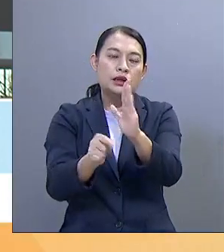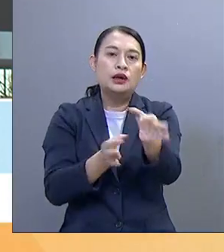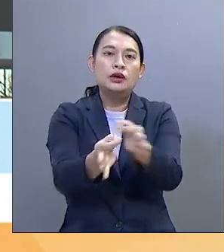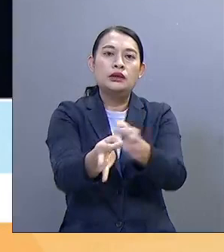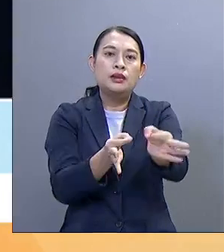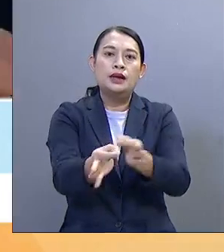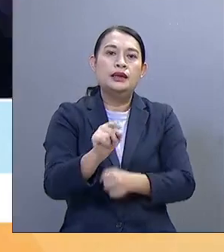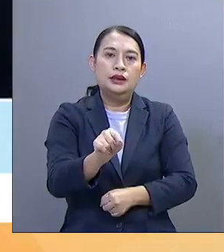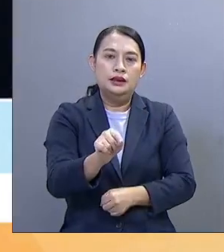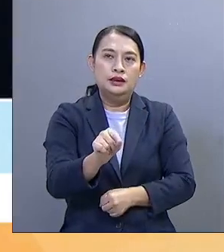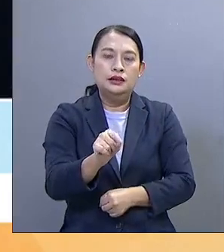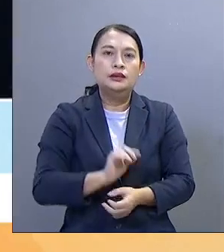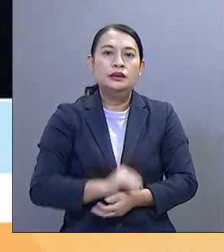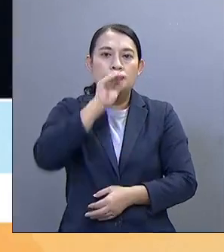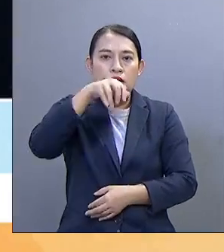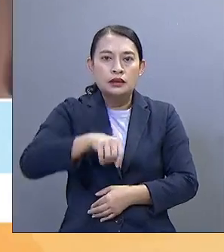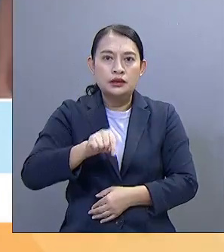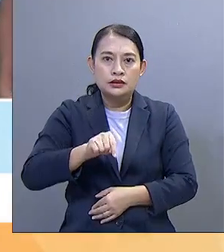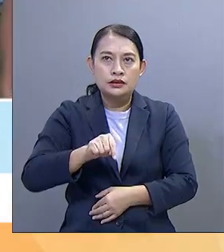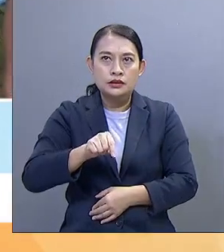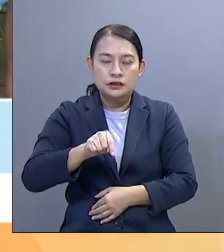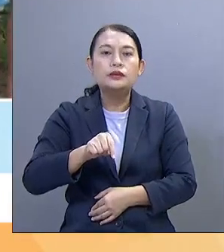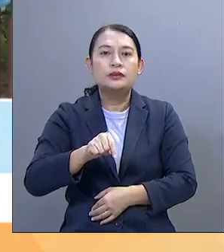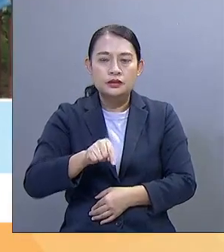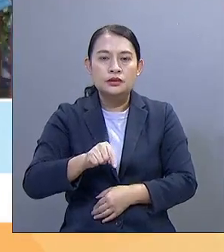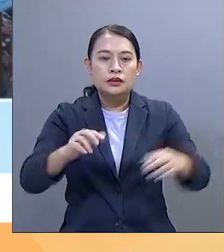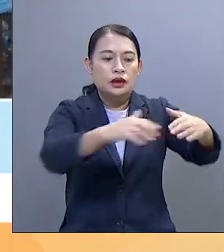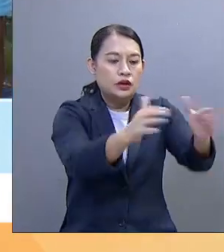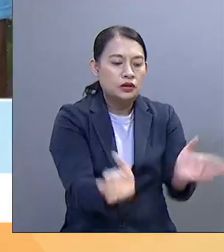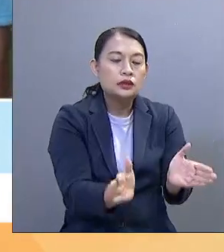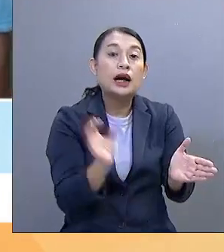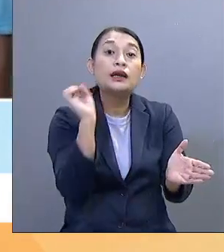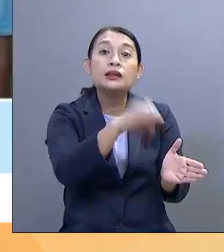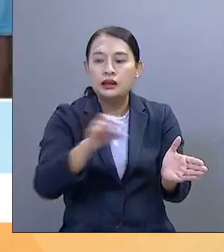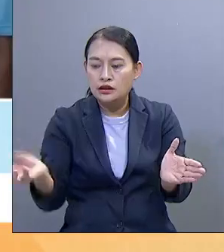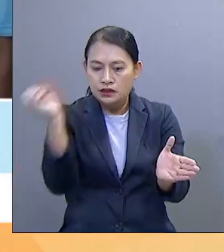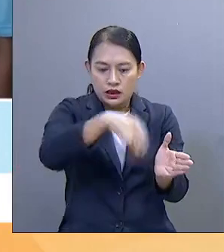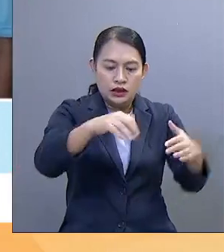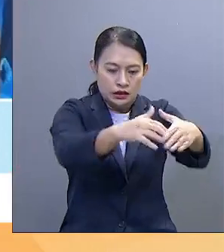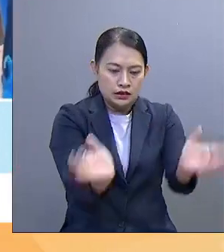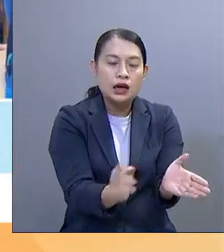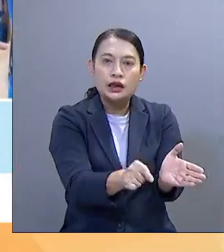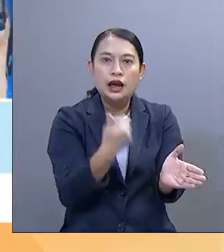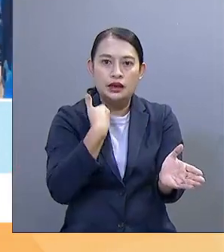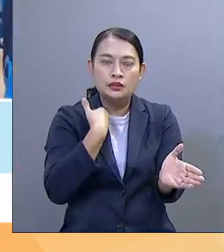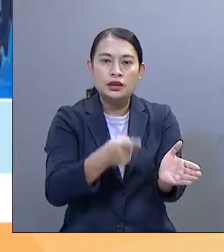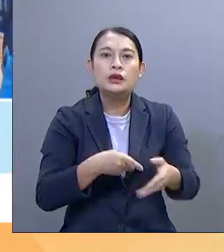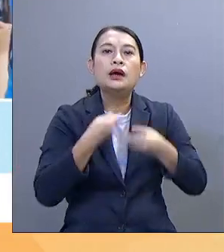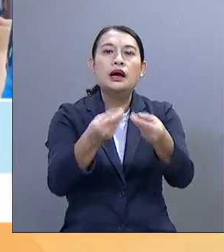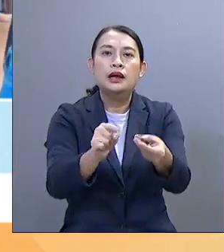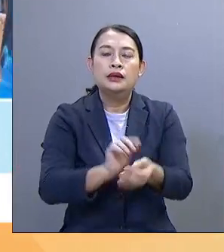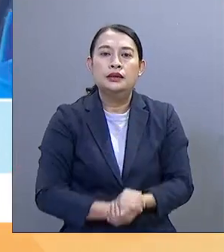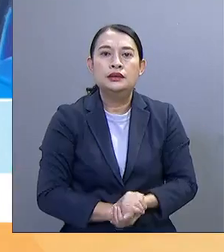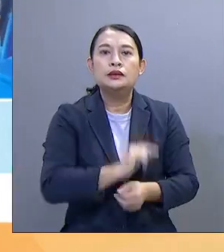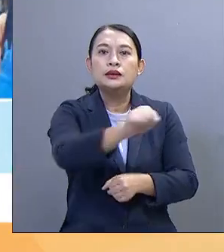เรื่องกขาดา และการเก็บมาใหมัจบ Ferr ทุครึนที่น